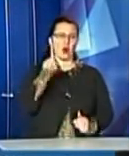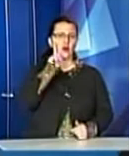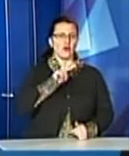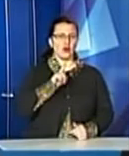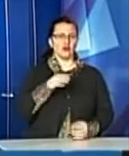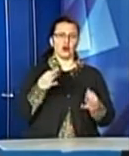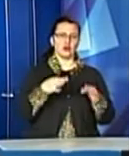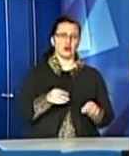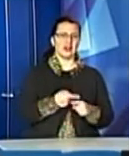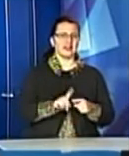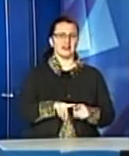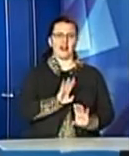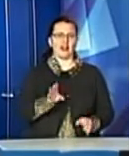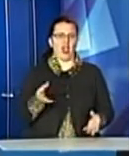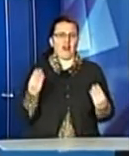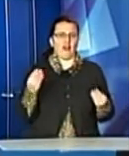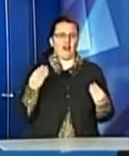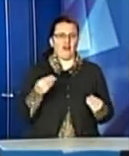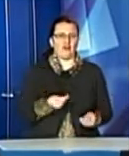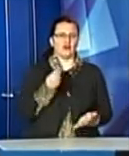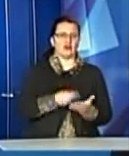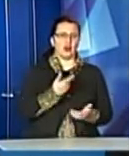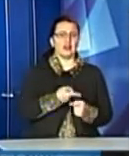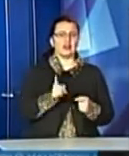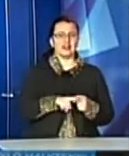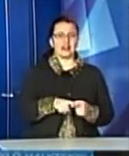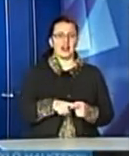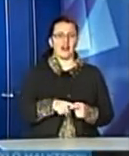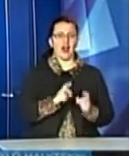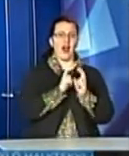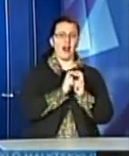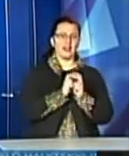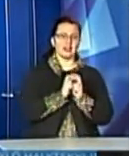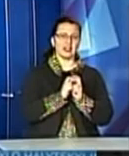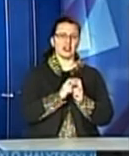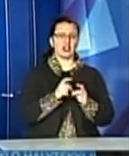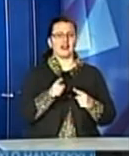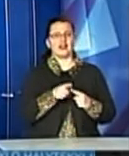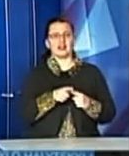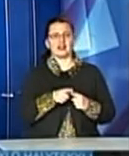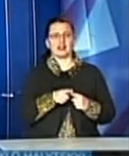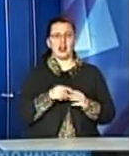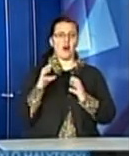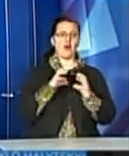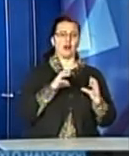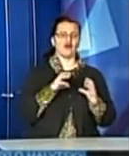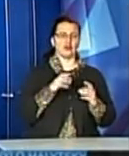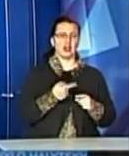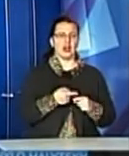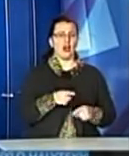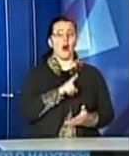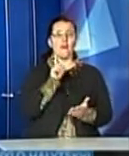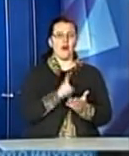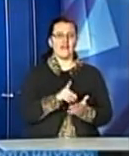не елітний спосіб транспортування. Це електрички, маршрутки, в кращому випадку таксі. Вони мають